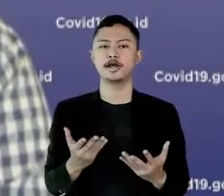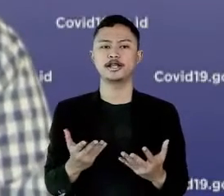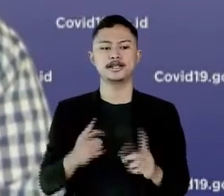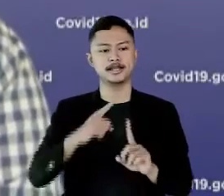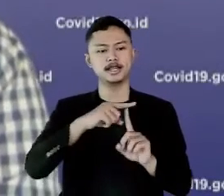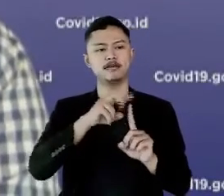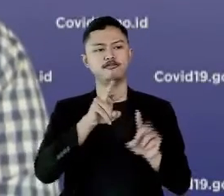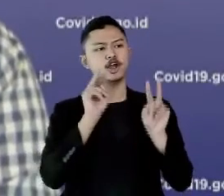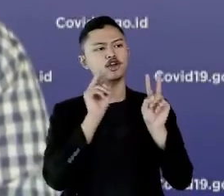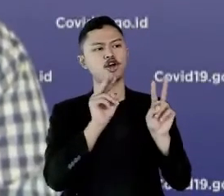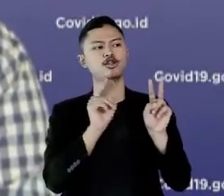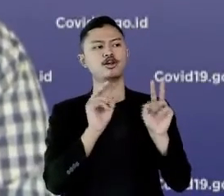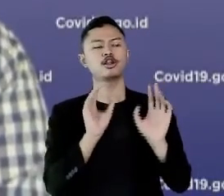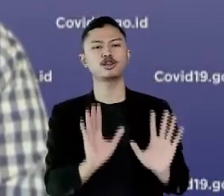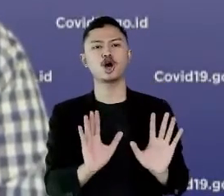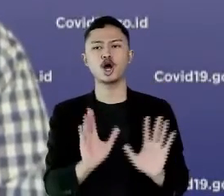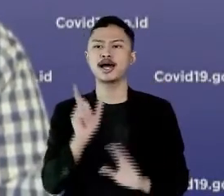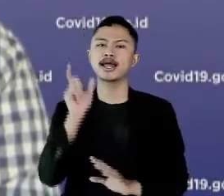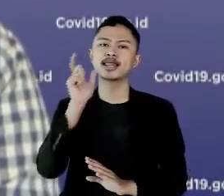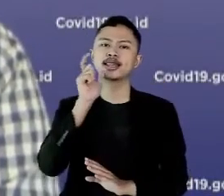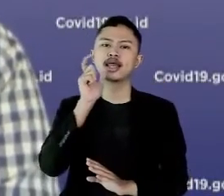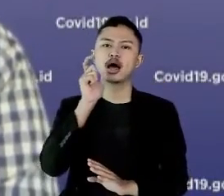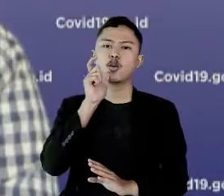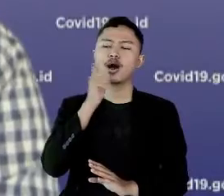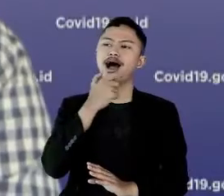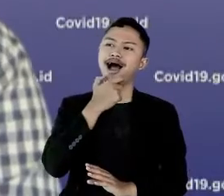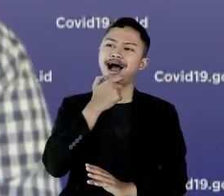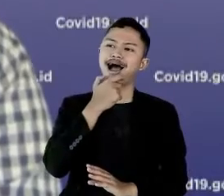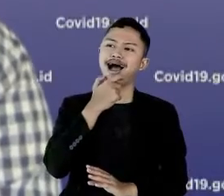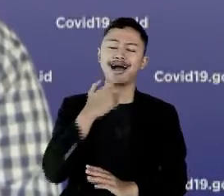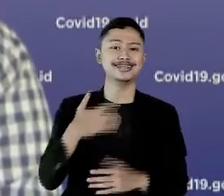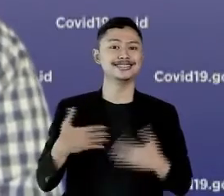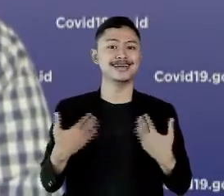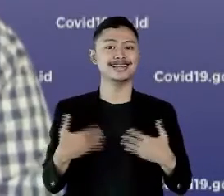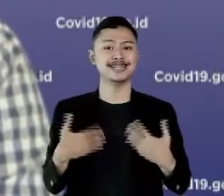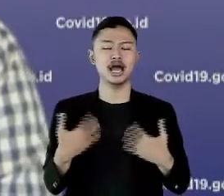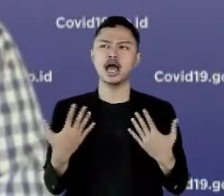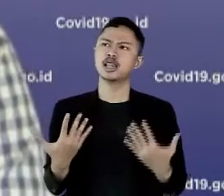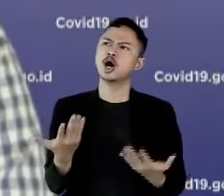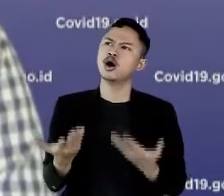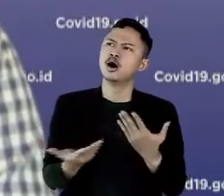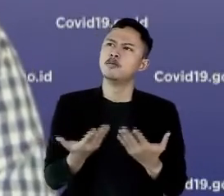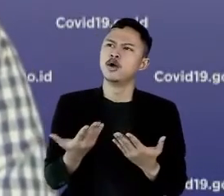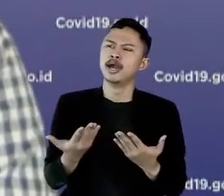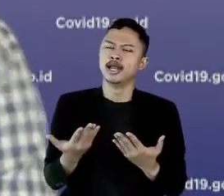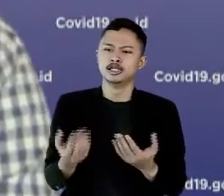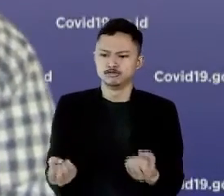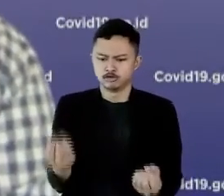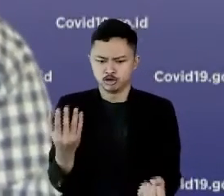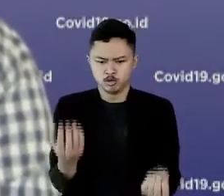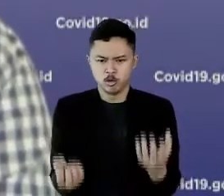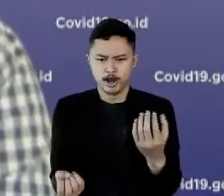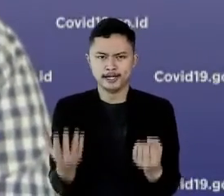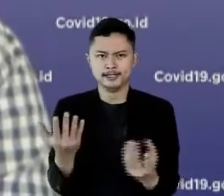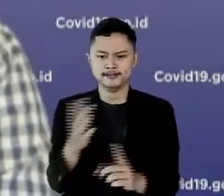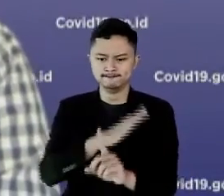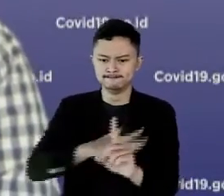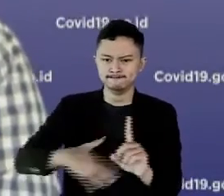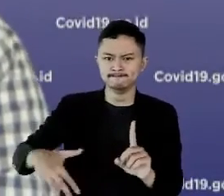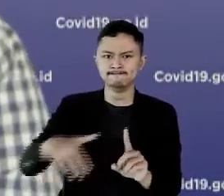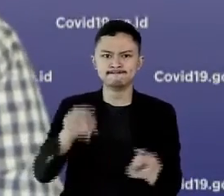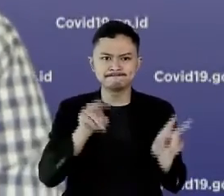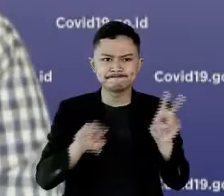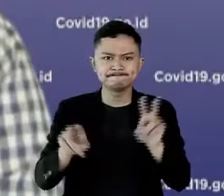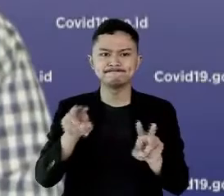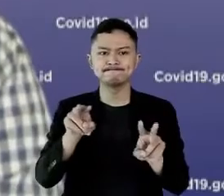sekedar menonton TV, kita tertawa, kita merasa terhibur, terus kemudian kita memandangi tanaman yang ada di sekitar rumah kita